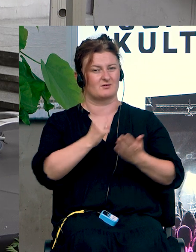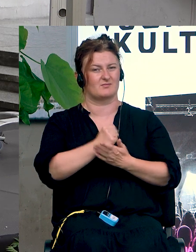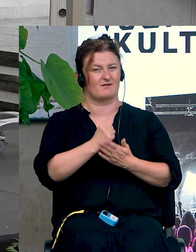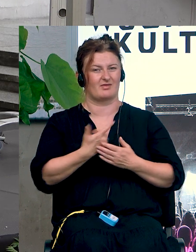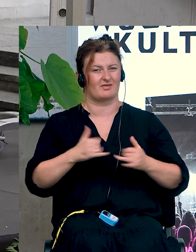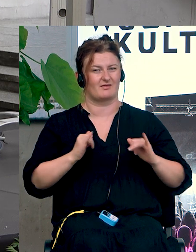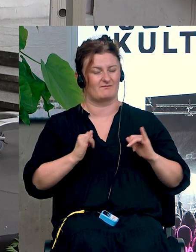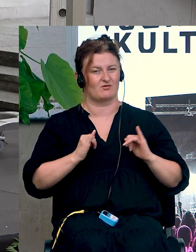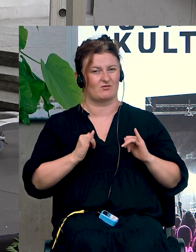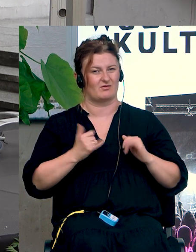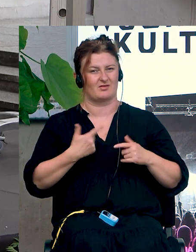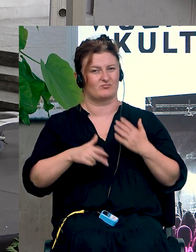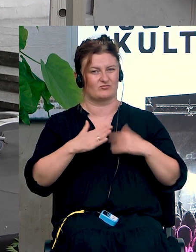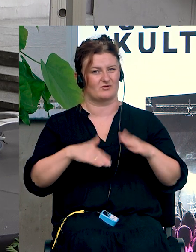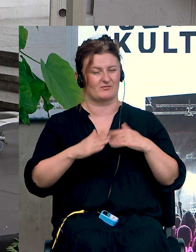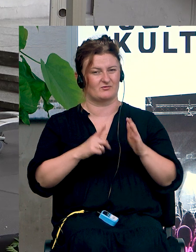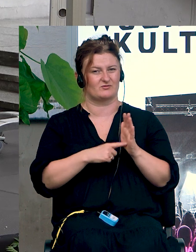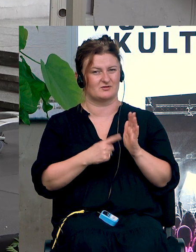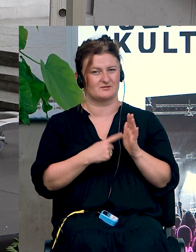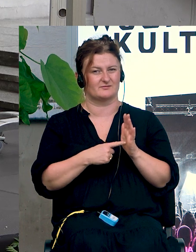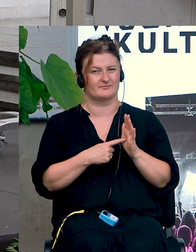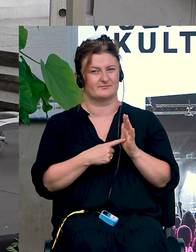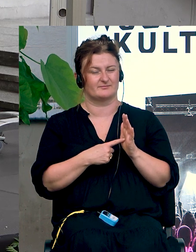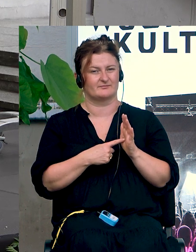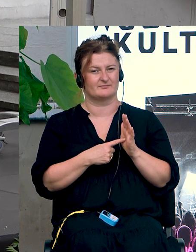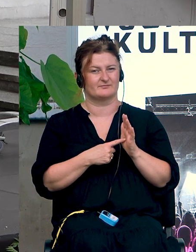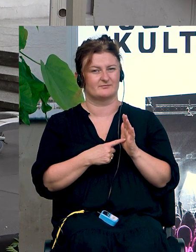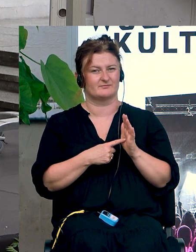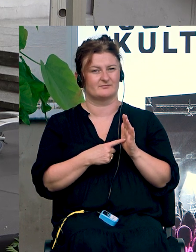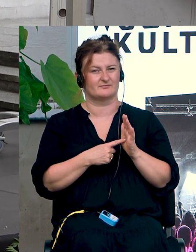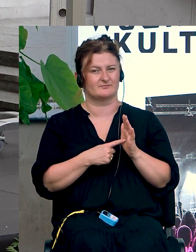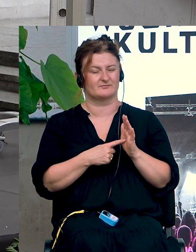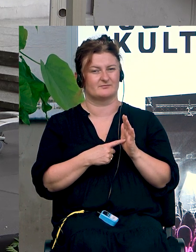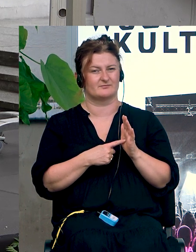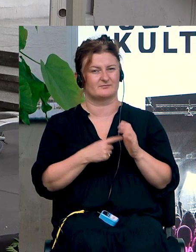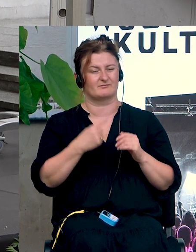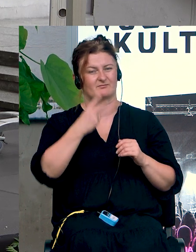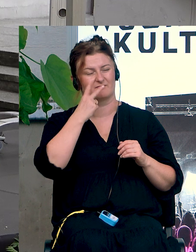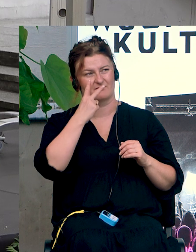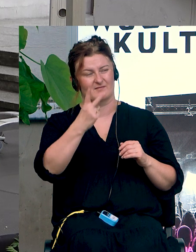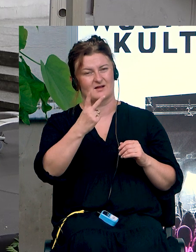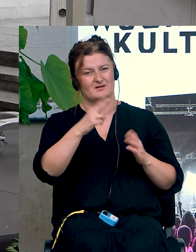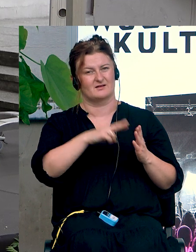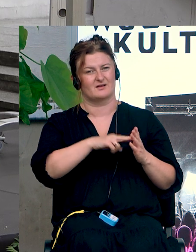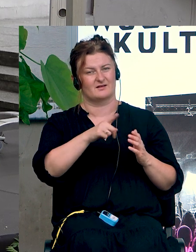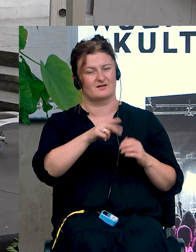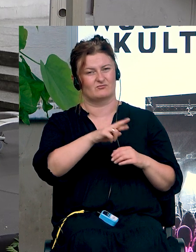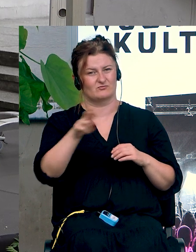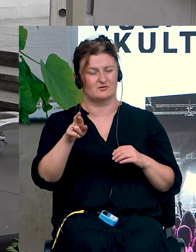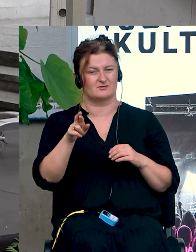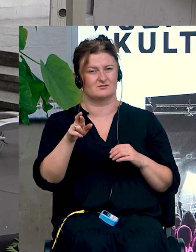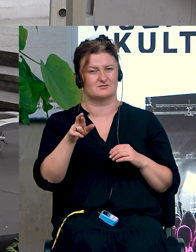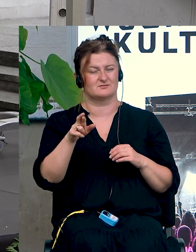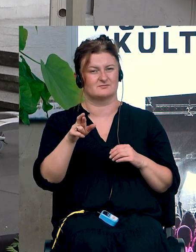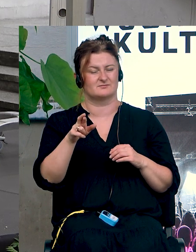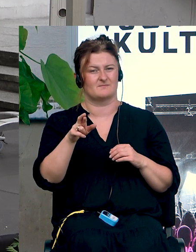неприємні часто, і дивитися на них так близько перед собою, на свої, в тому числі і мої, тому що це і я